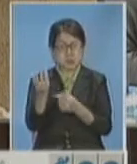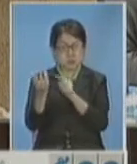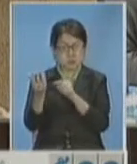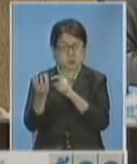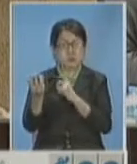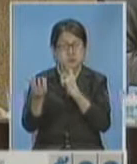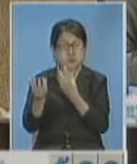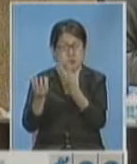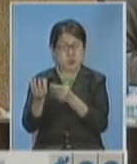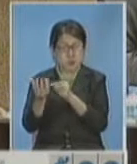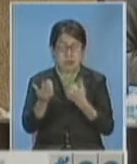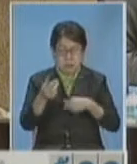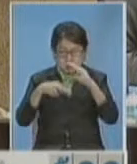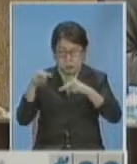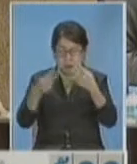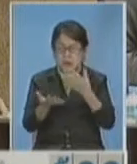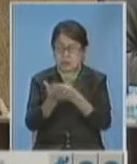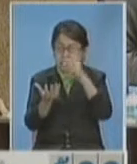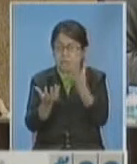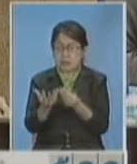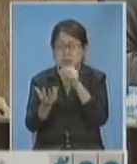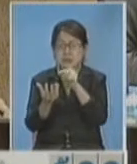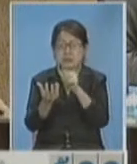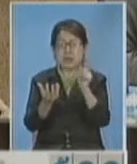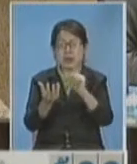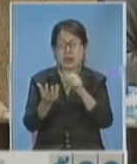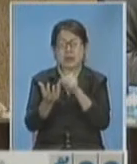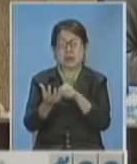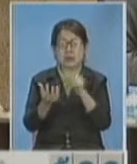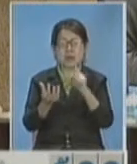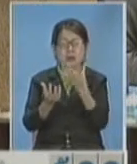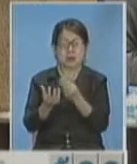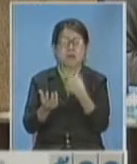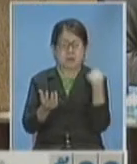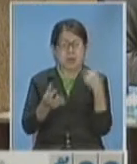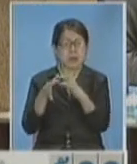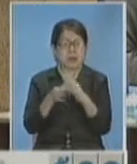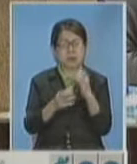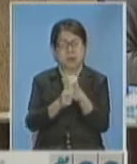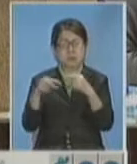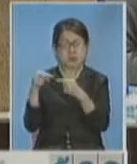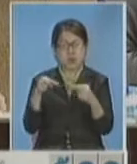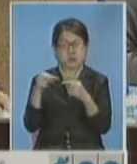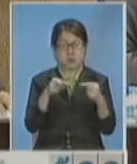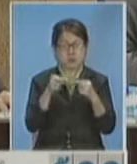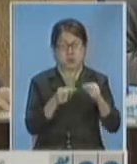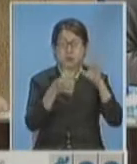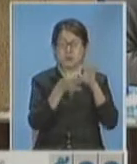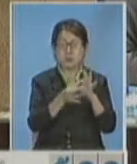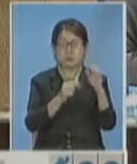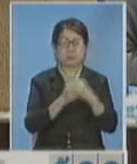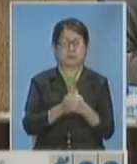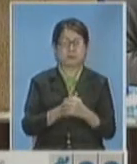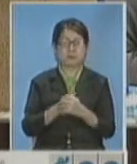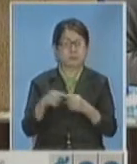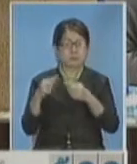ที่ได้มีการตรวจสอบแล้วเงินของสถาบันพัฒนาองค์กรชุมชนนั้นเป็นเงินที่มีภาระผูกพันที่จะต้องใช้จ่ายในเรื่องของ